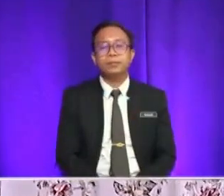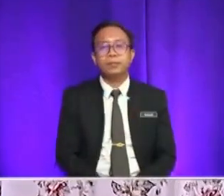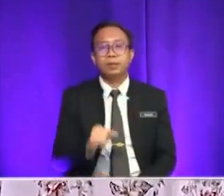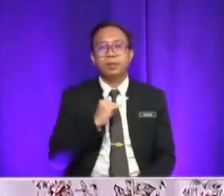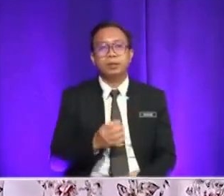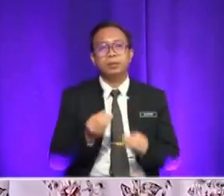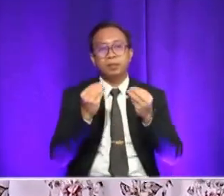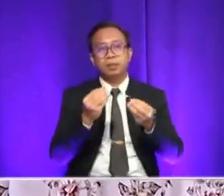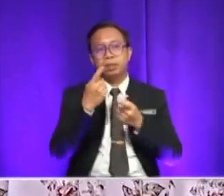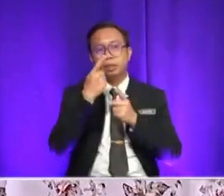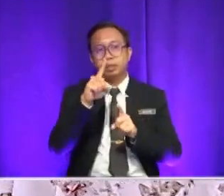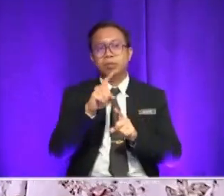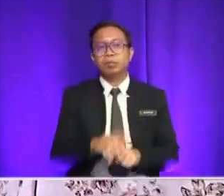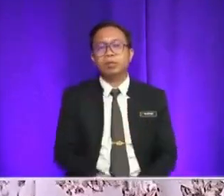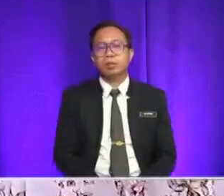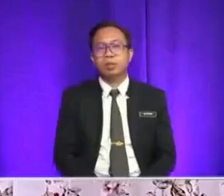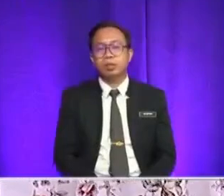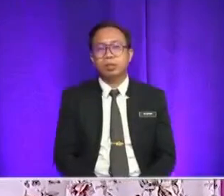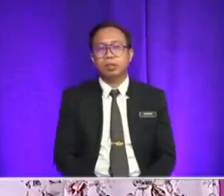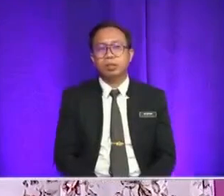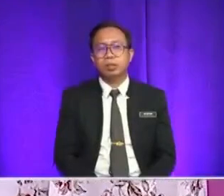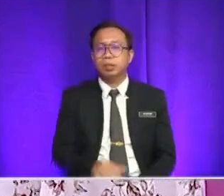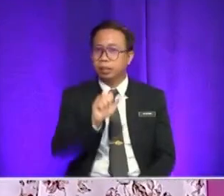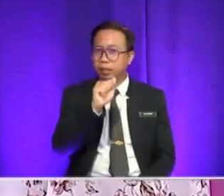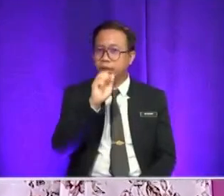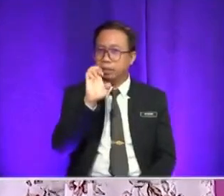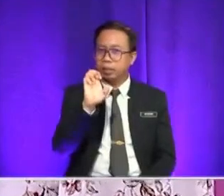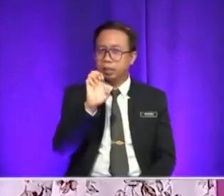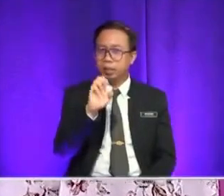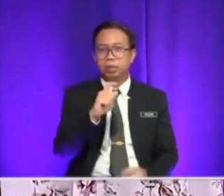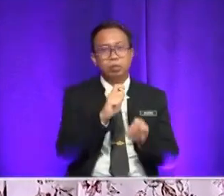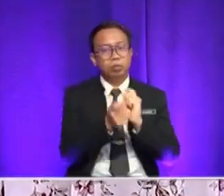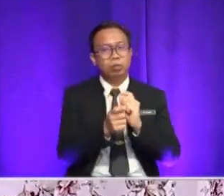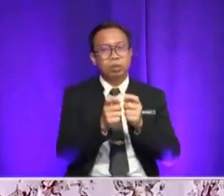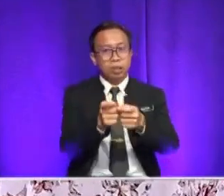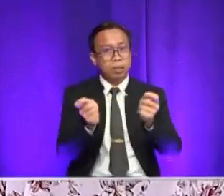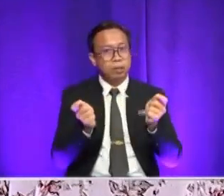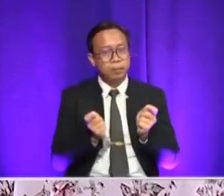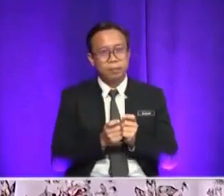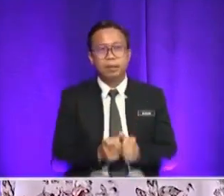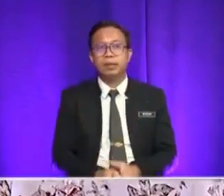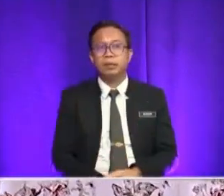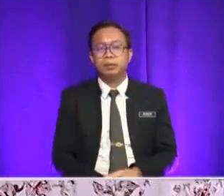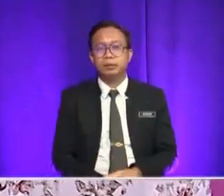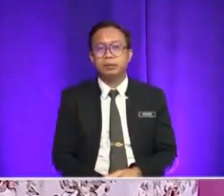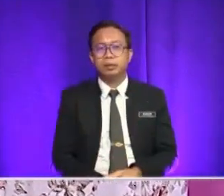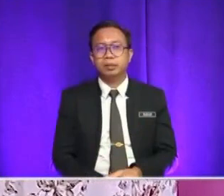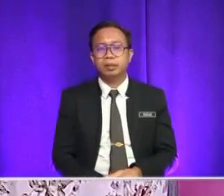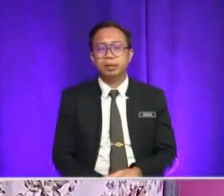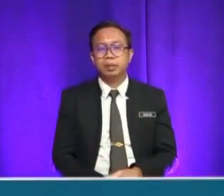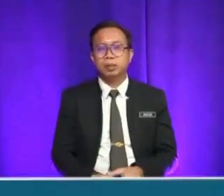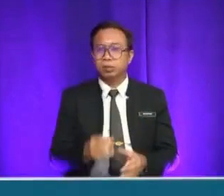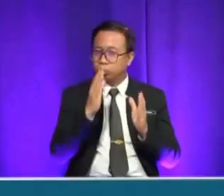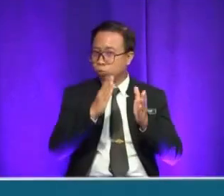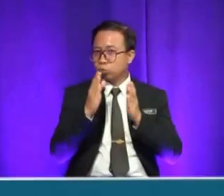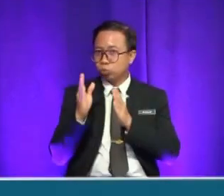bagi jawapan kedudukan A dan E cuma tukar tempat. Okey, dekat sini kalau kita nampak melaraskan